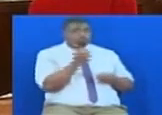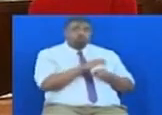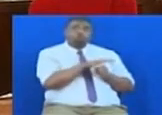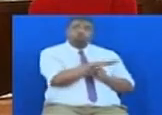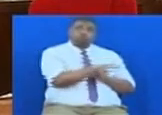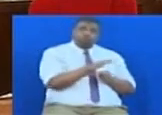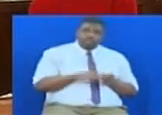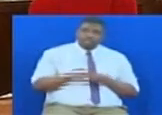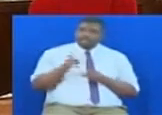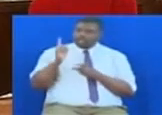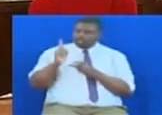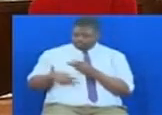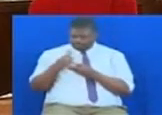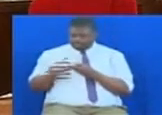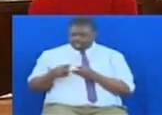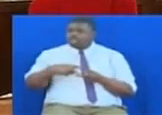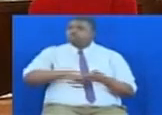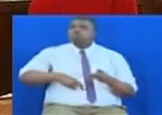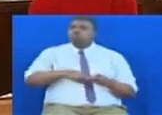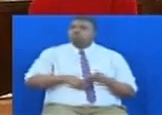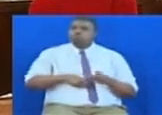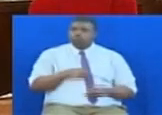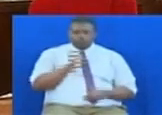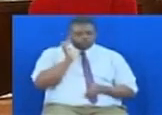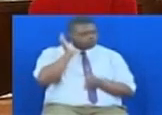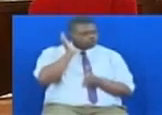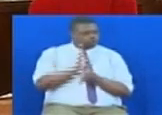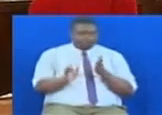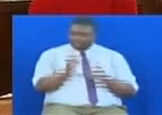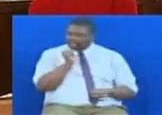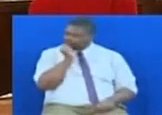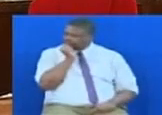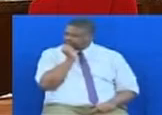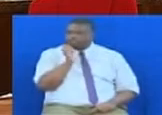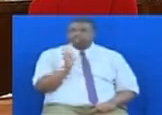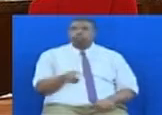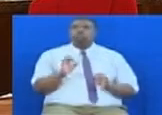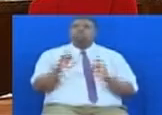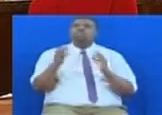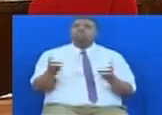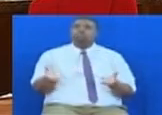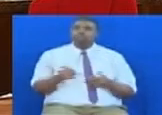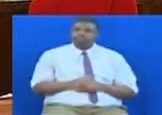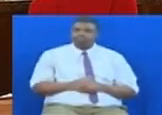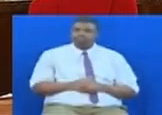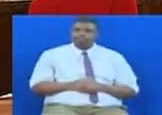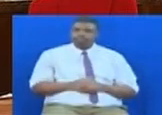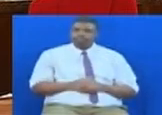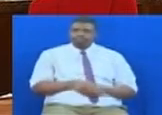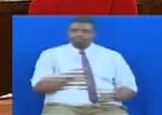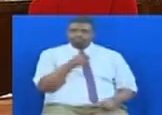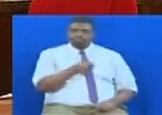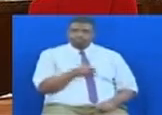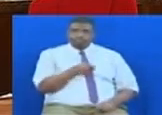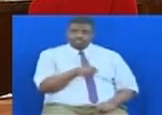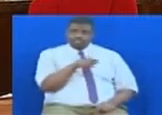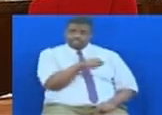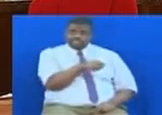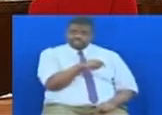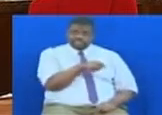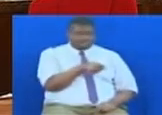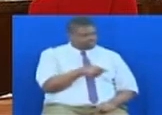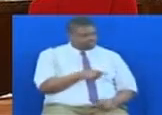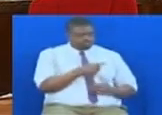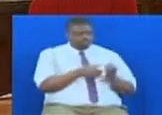na kipindupindu, toba ya labi, sijui ingekuwaje. Kwa hiyo pongezi zetu kwa Mheshimiwa Magufuli azipokee,